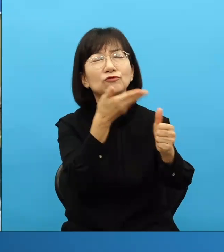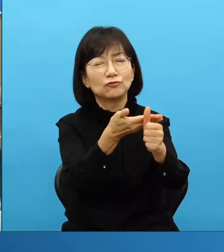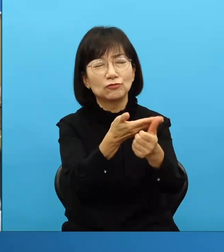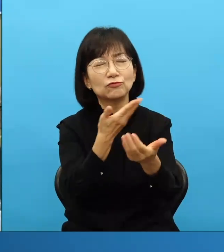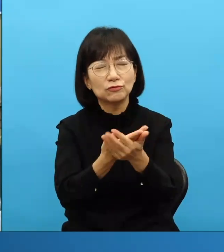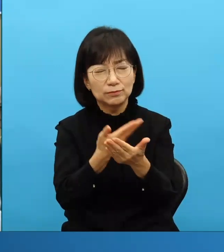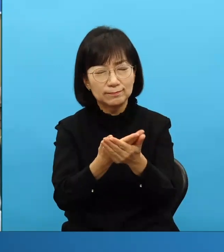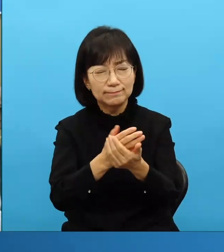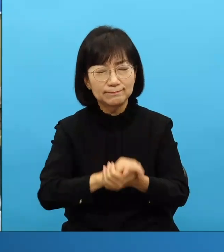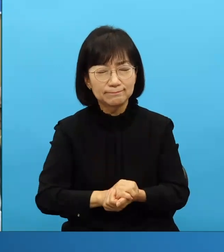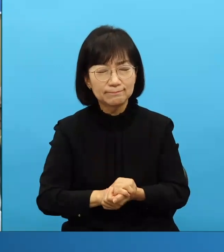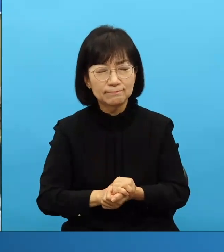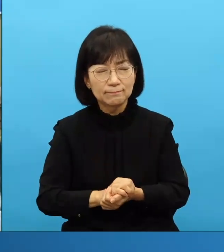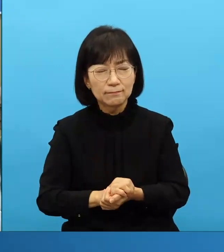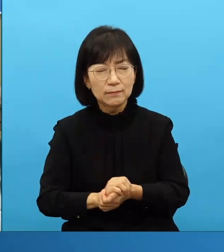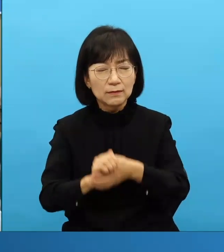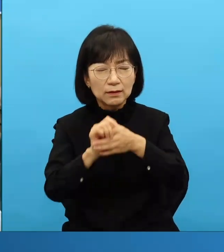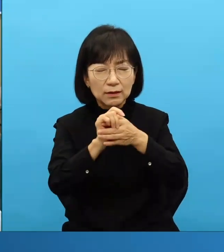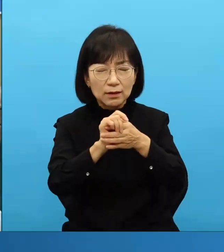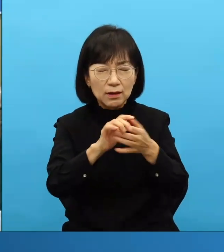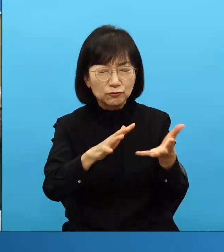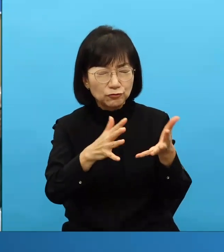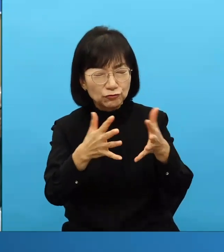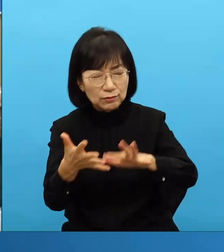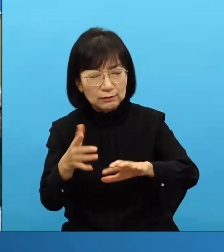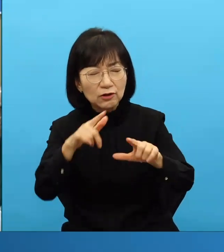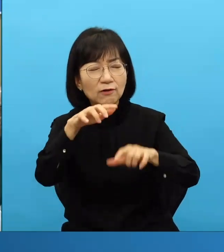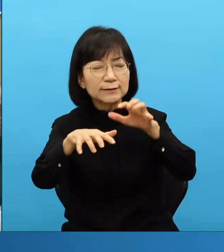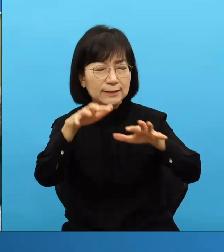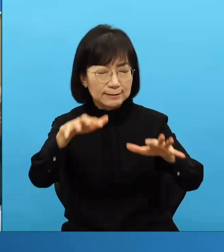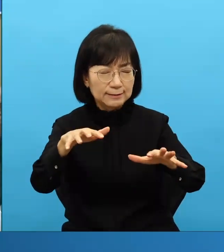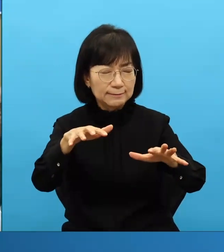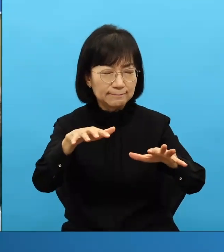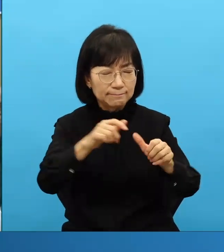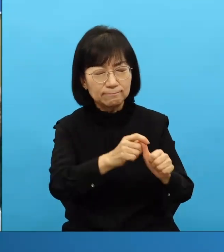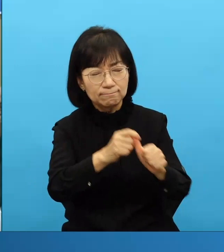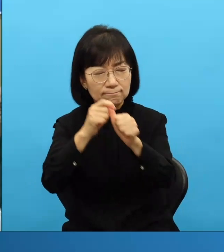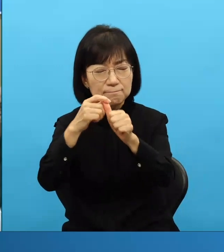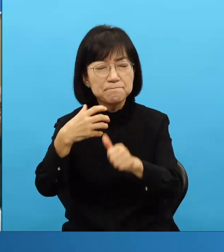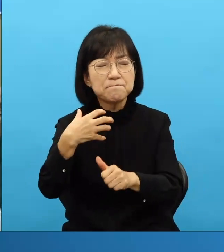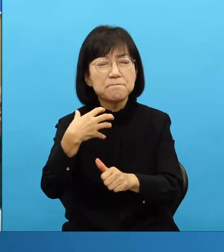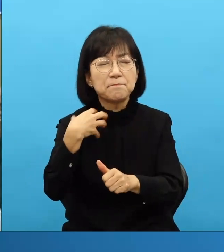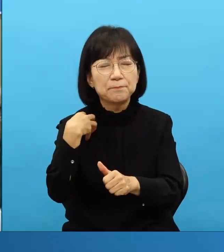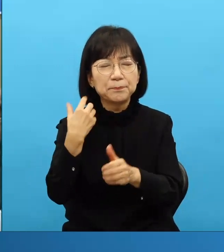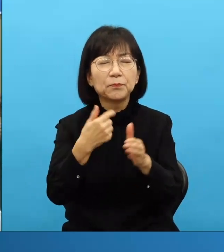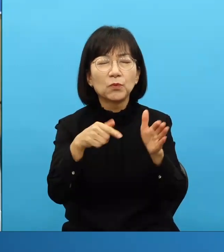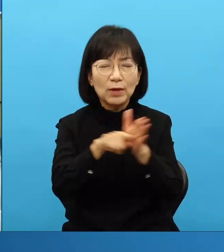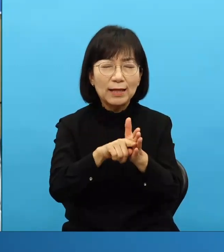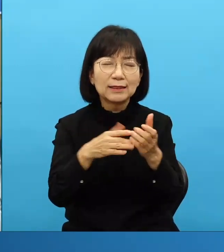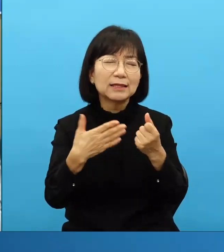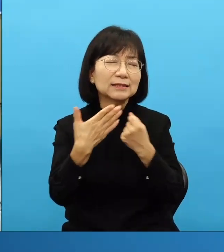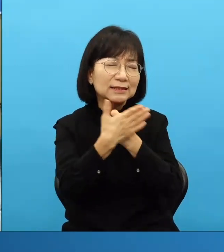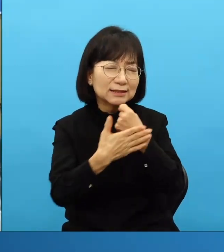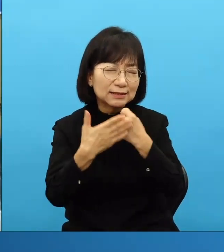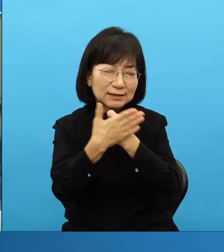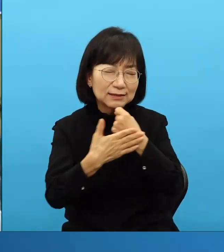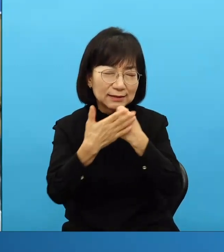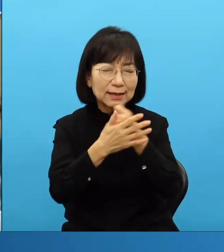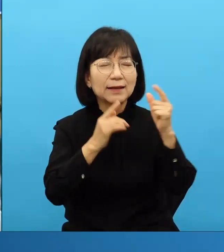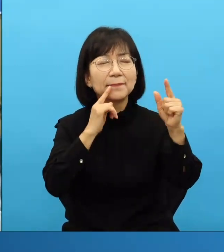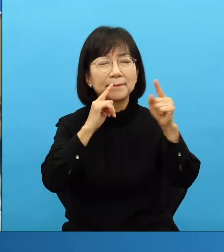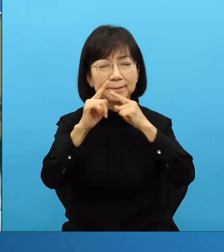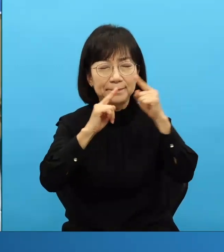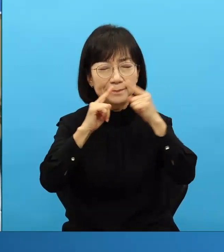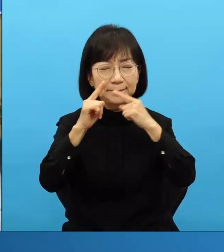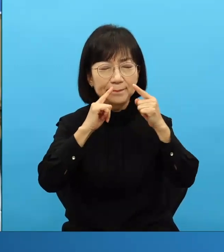죽어가는 현장을 살리는 사명을 회복하는 하나님의 은혜가 넘치는 말씀이 증거되게 하옵소서. Father, it is time to